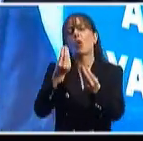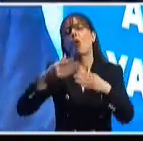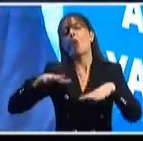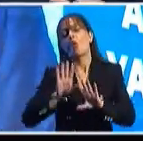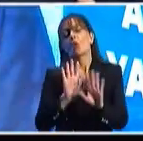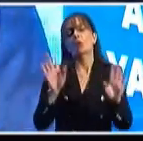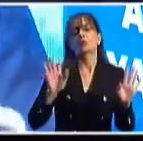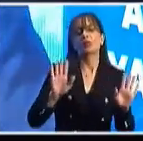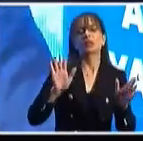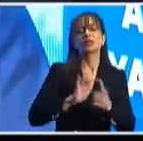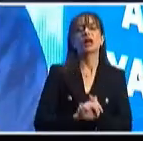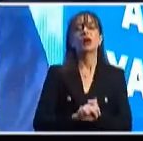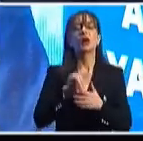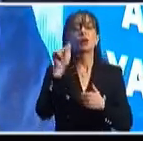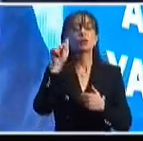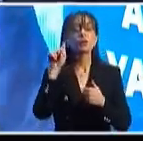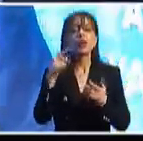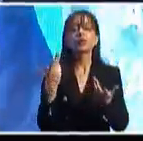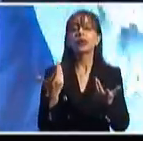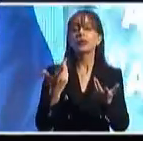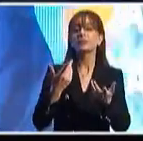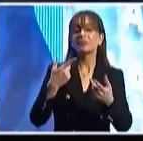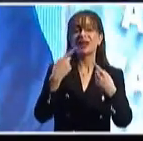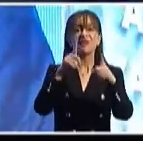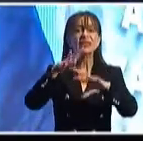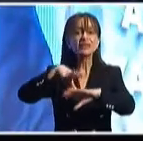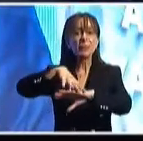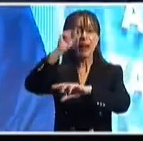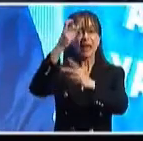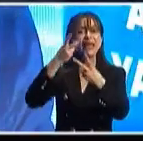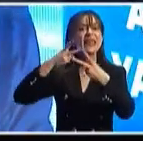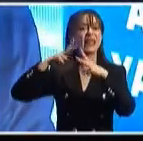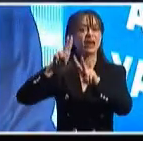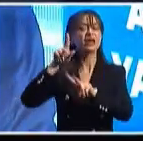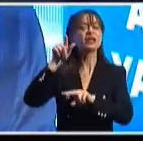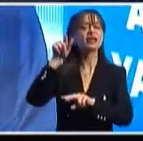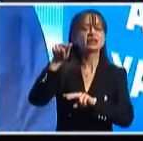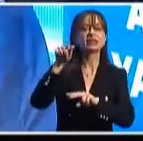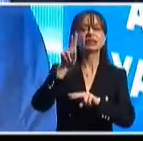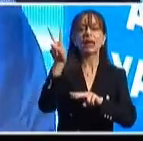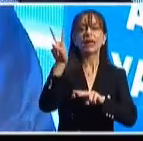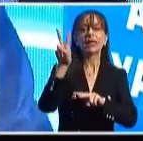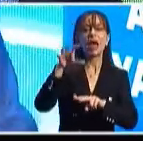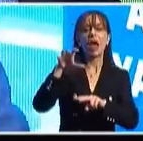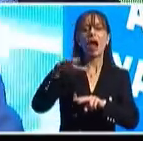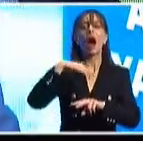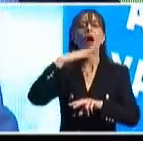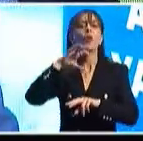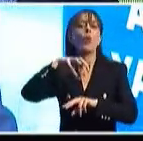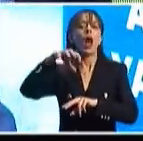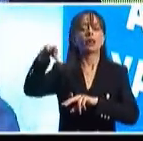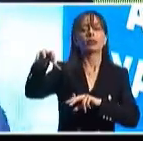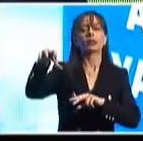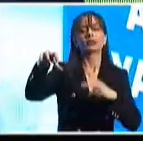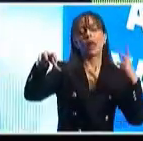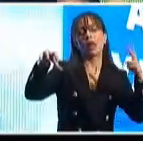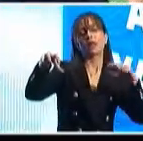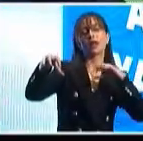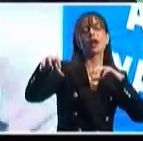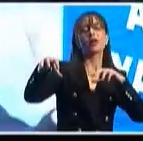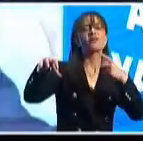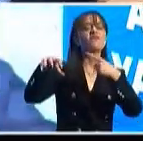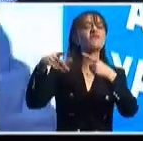lojistik köylerimizle birbirine bağlayacağımız, bunların ikisi Avrupa yakasında, Yassıören'le Anadolu yakasında,